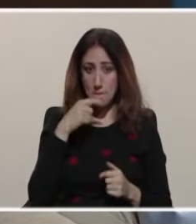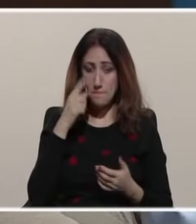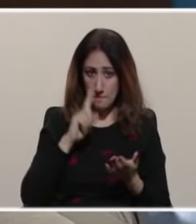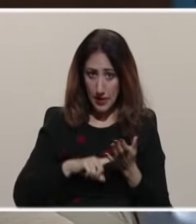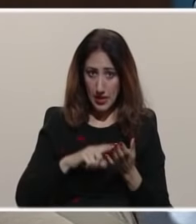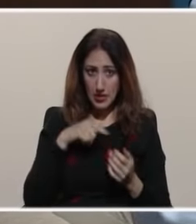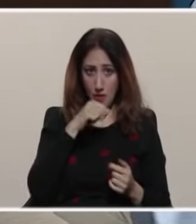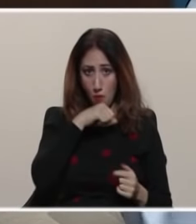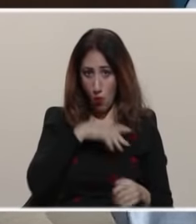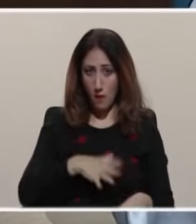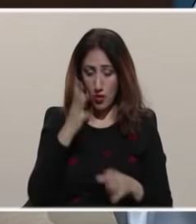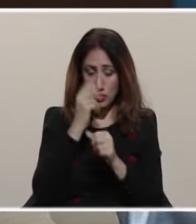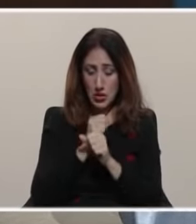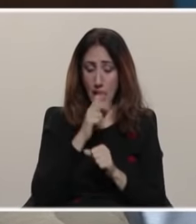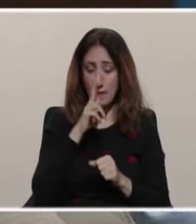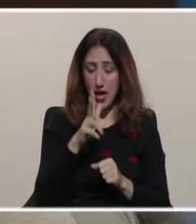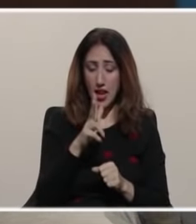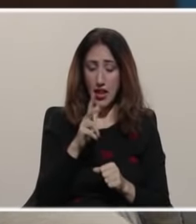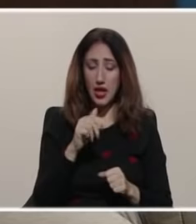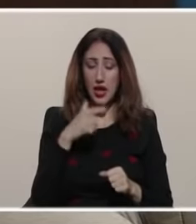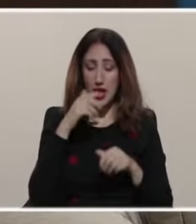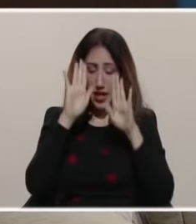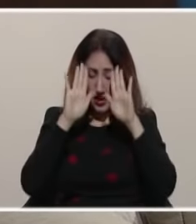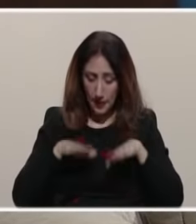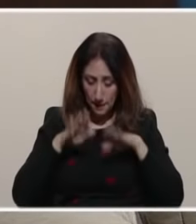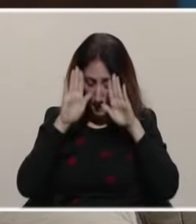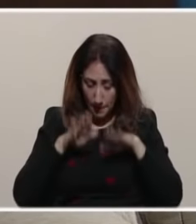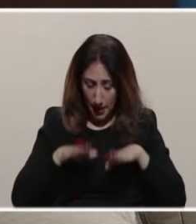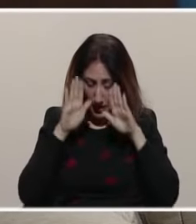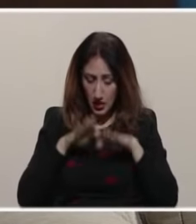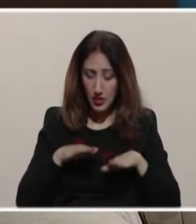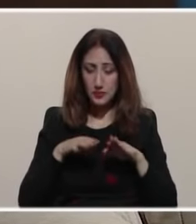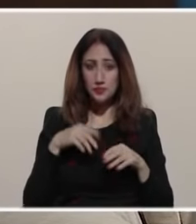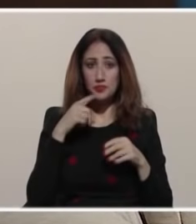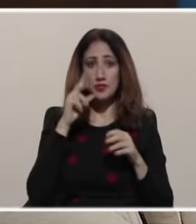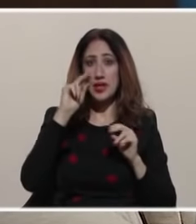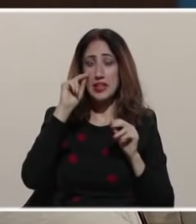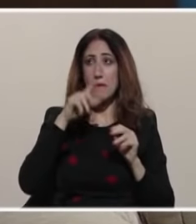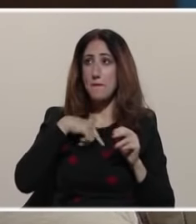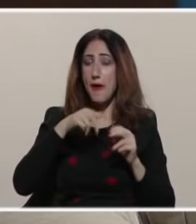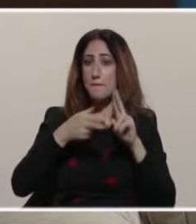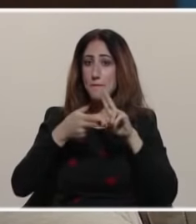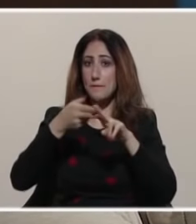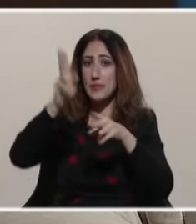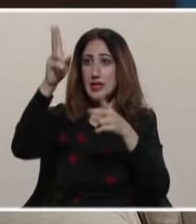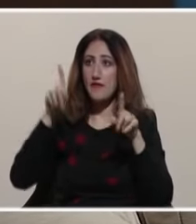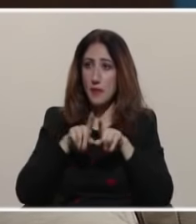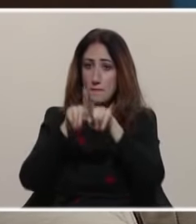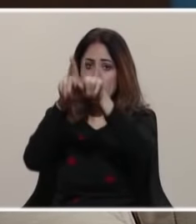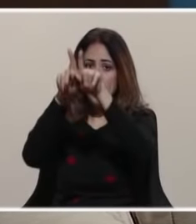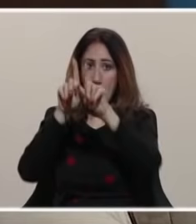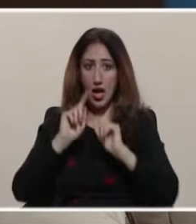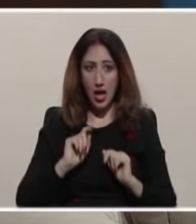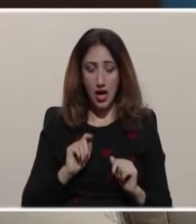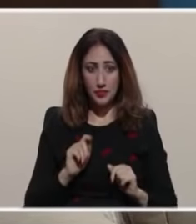صلى الله عليه وسلم قال: عبادة في الهرج كهجرة إلي. الهرج